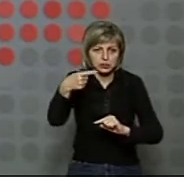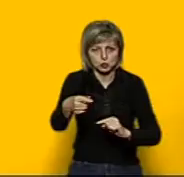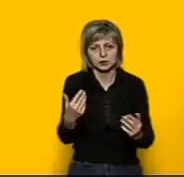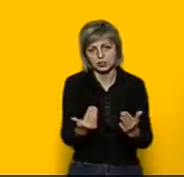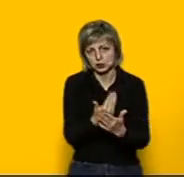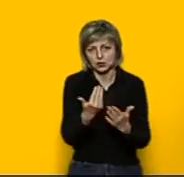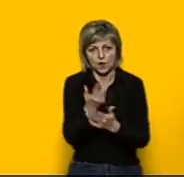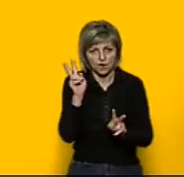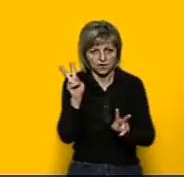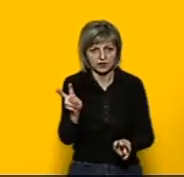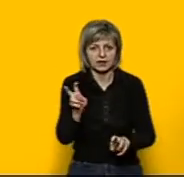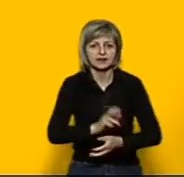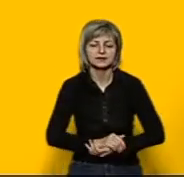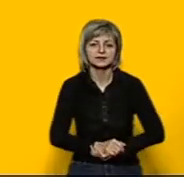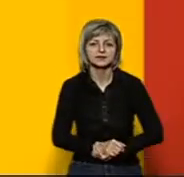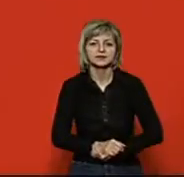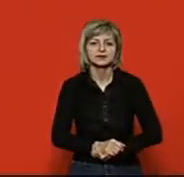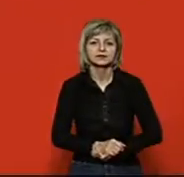новин.